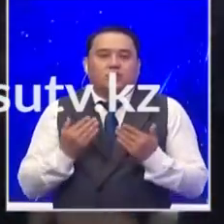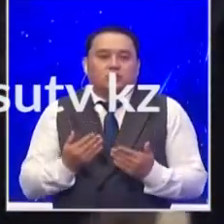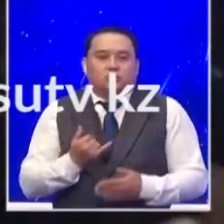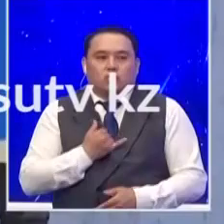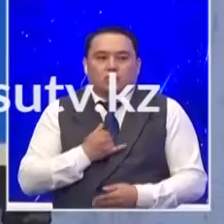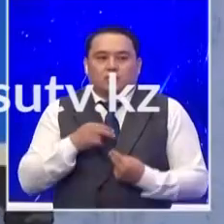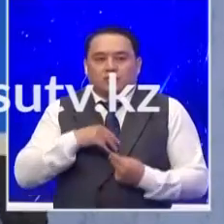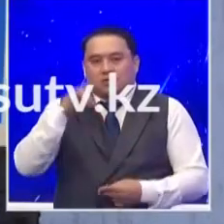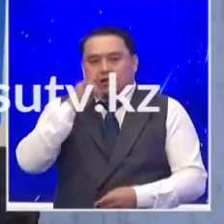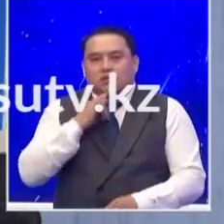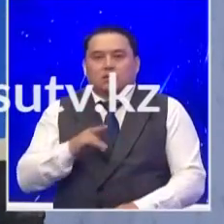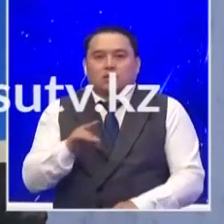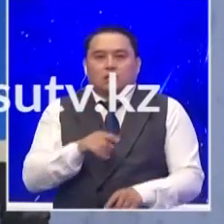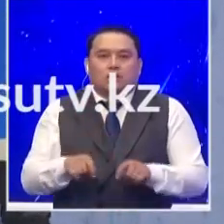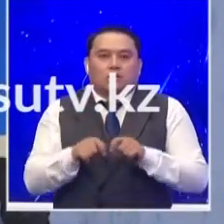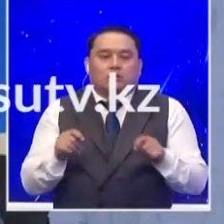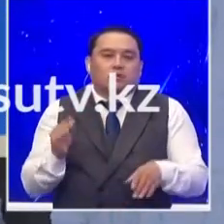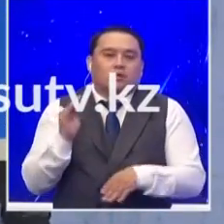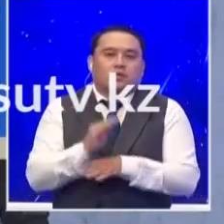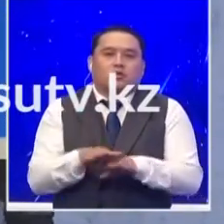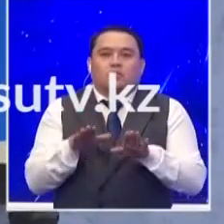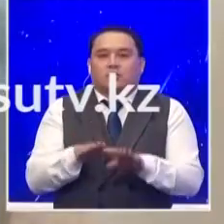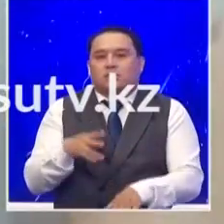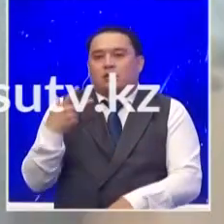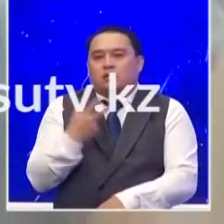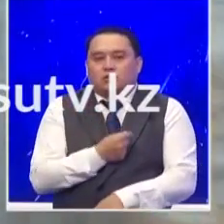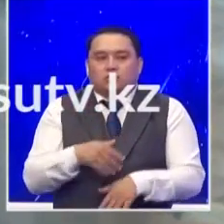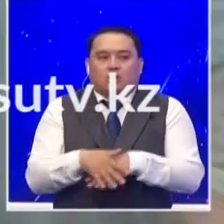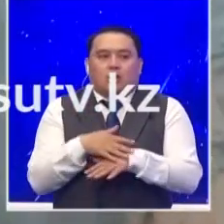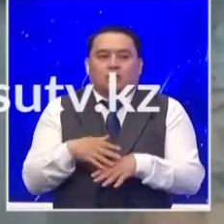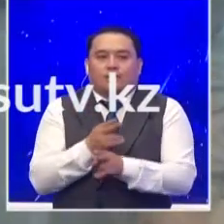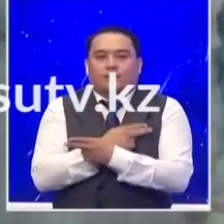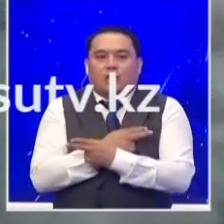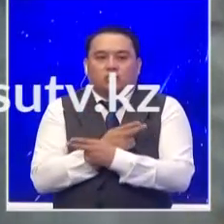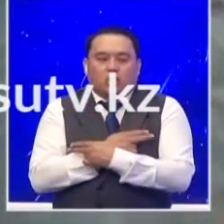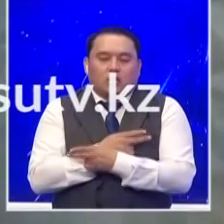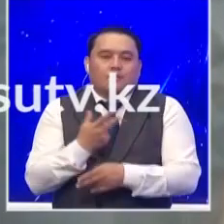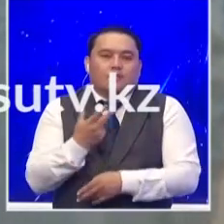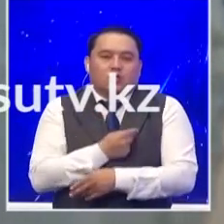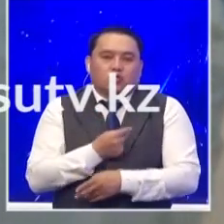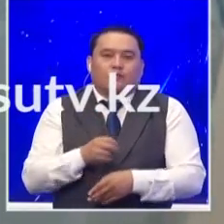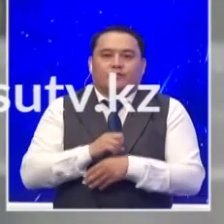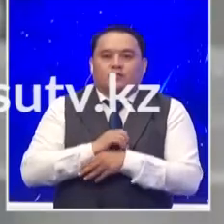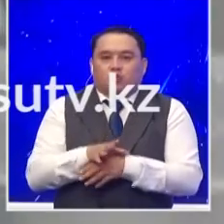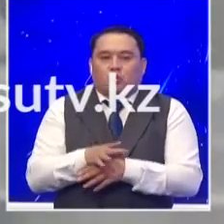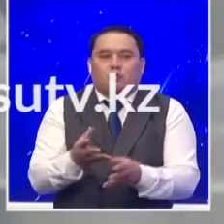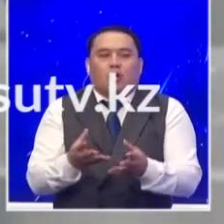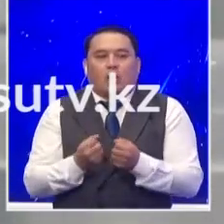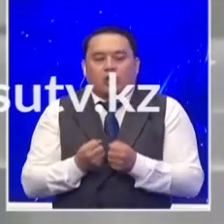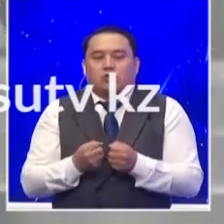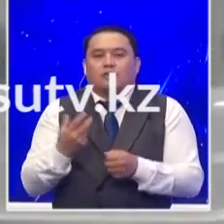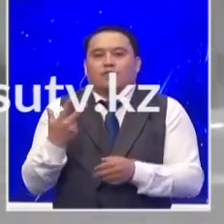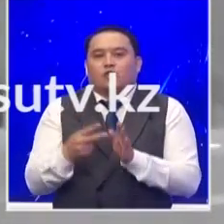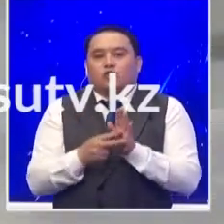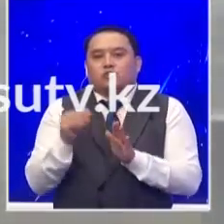день в Инбекши-Казахском районе открыт дополнительный пункт вакцинации для жителей дачных массивов. Прививку от коронавируса уже получили порядка